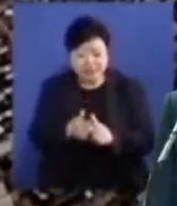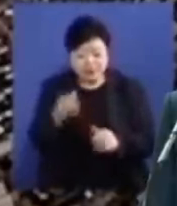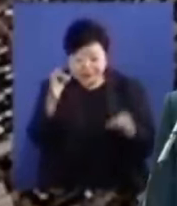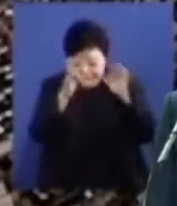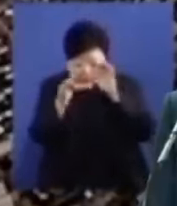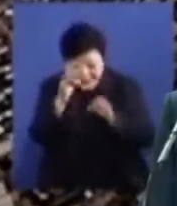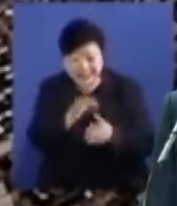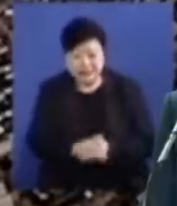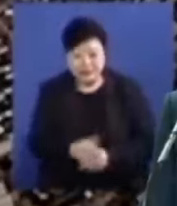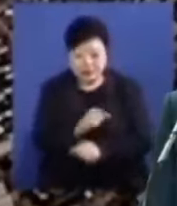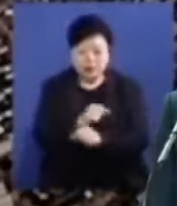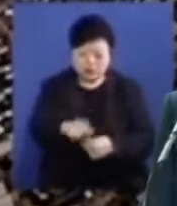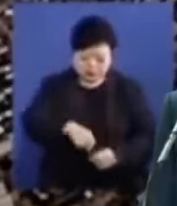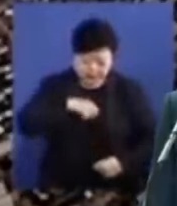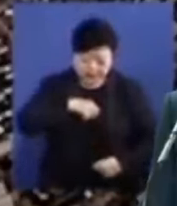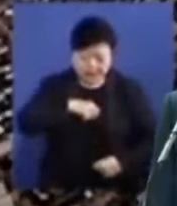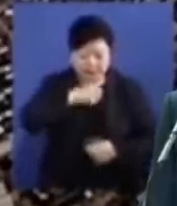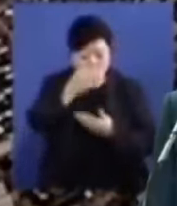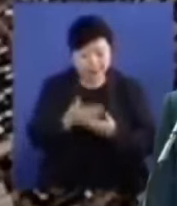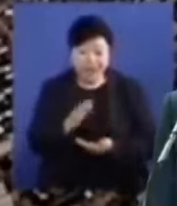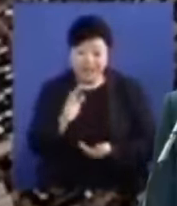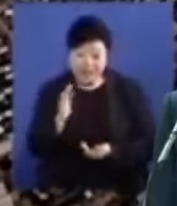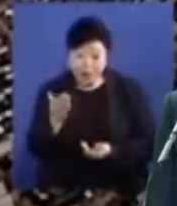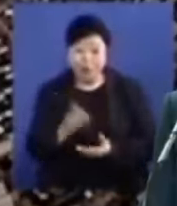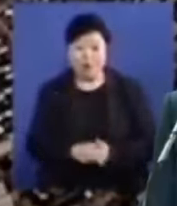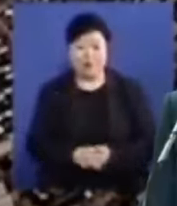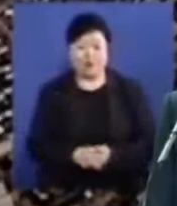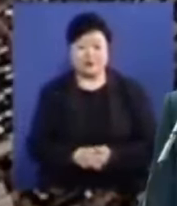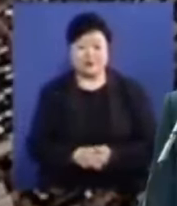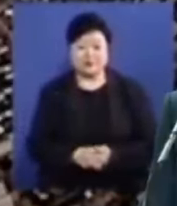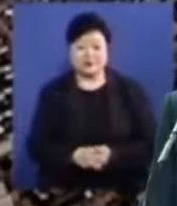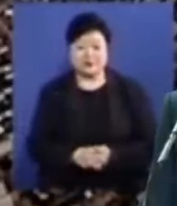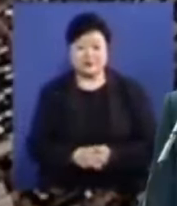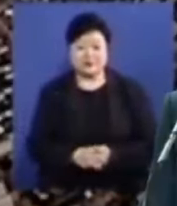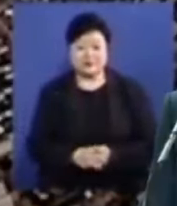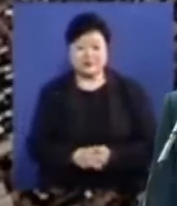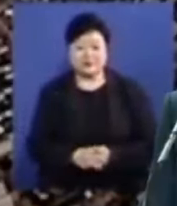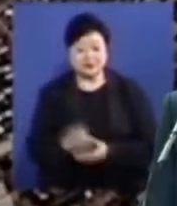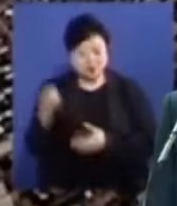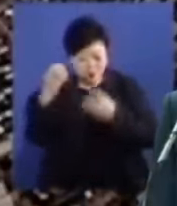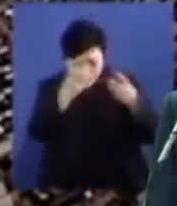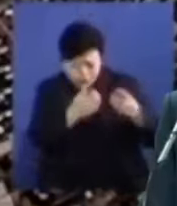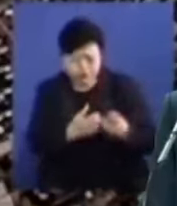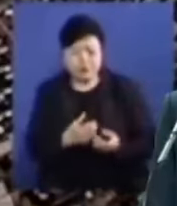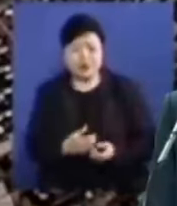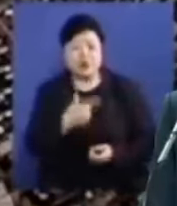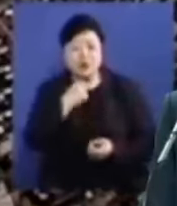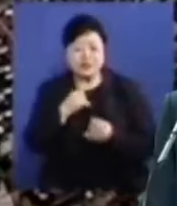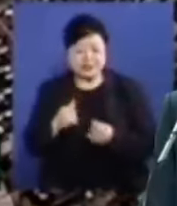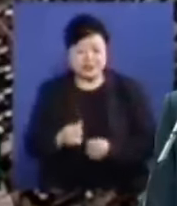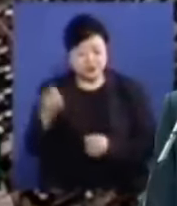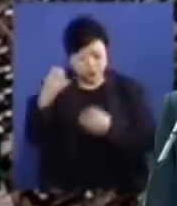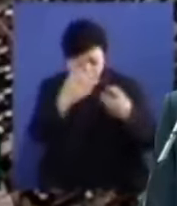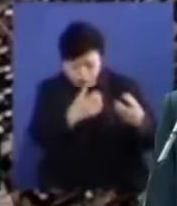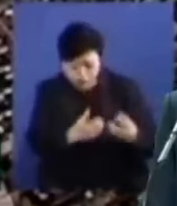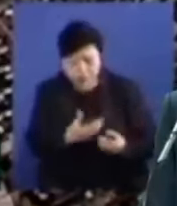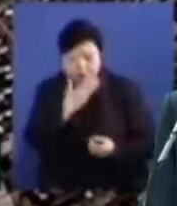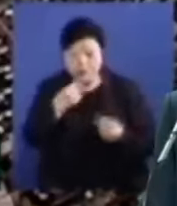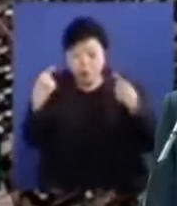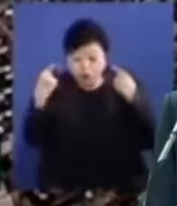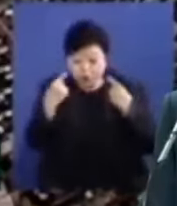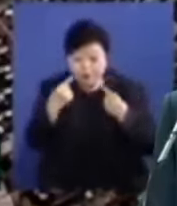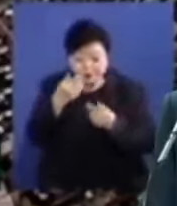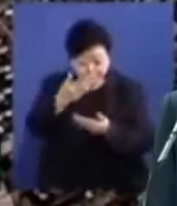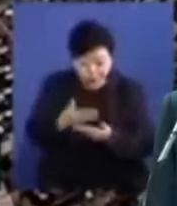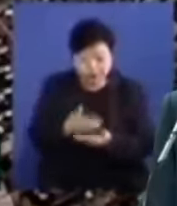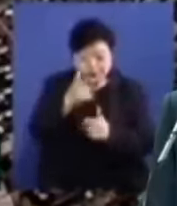찾아가서 용서와 의를 얻게 되고, 성결과 성령 충만을 원하는 사람은 성령 충만의 복음을